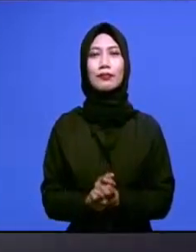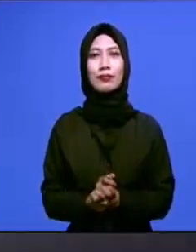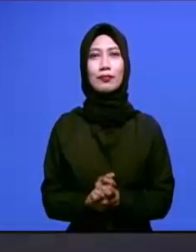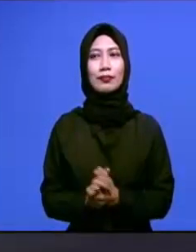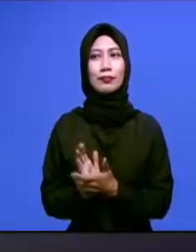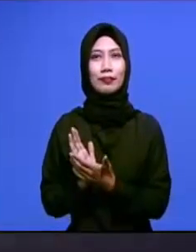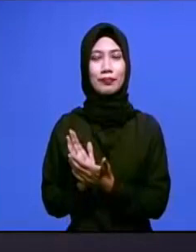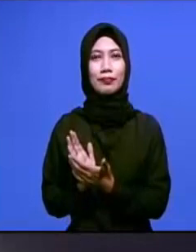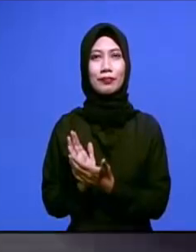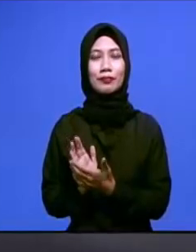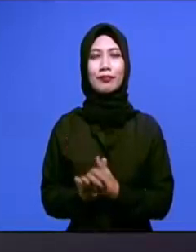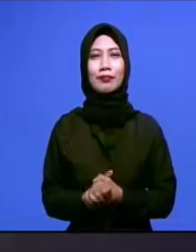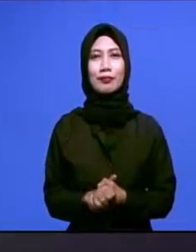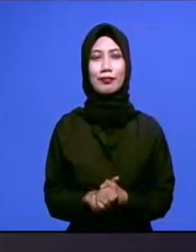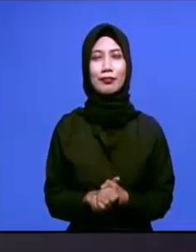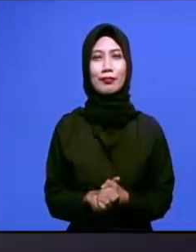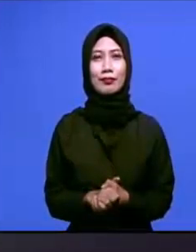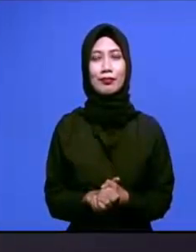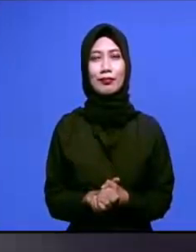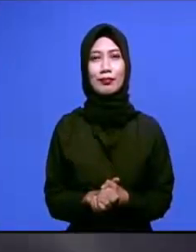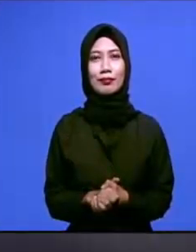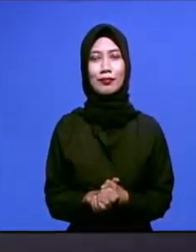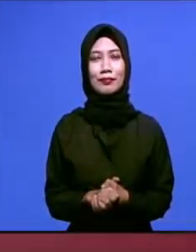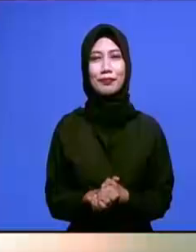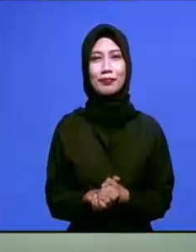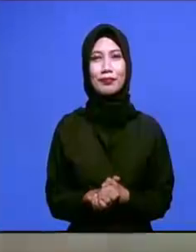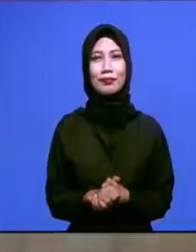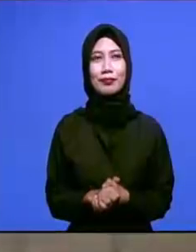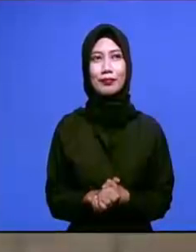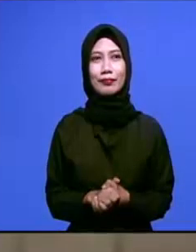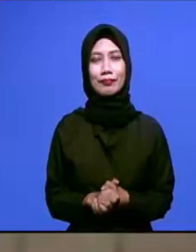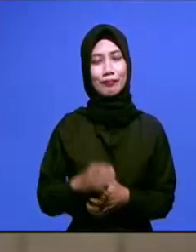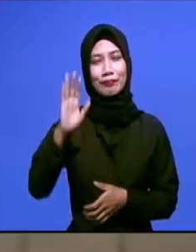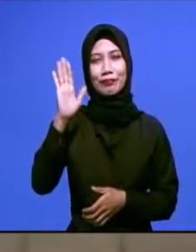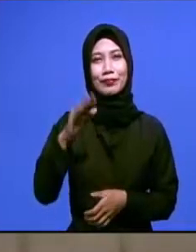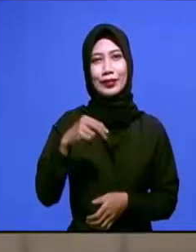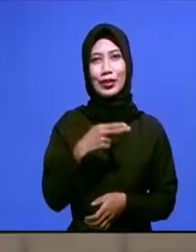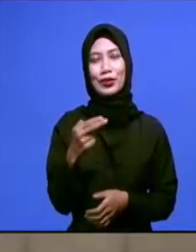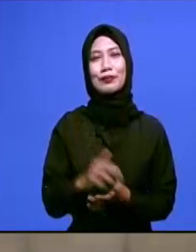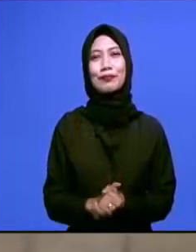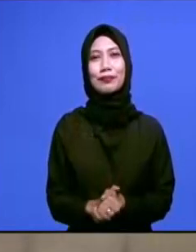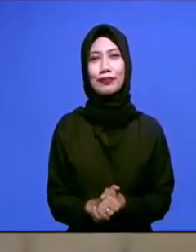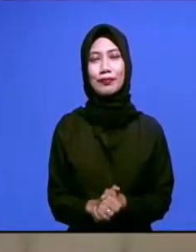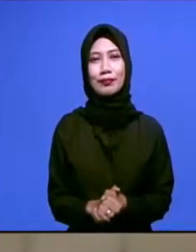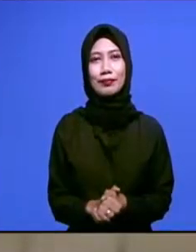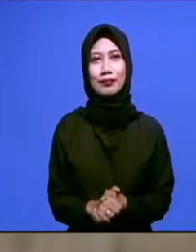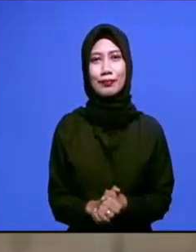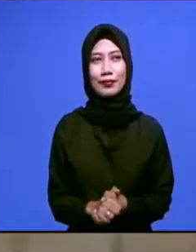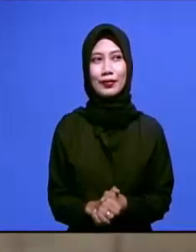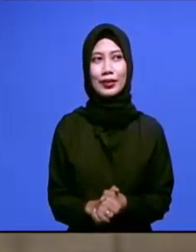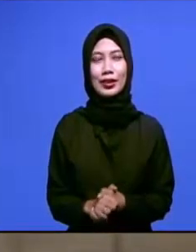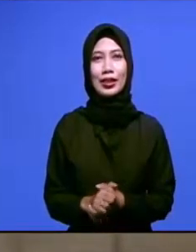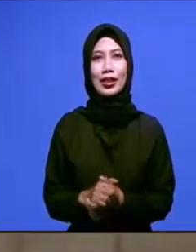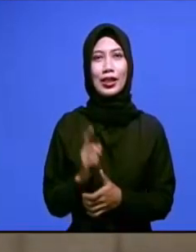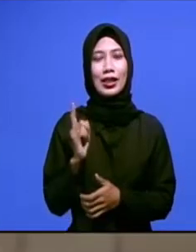So please, on this Independence Day, please celebrate safely. Halo Indonesia, saya Billy Mambrasar.